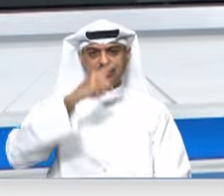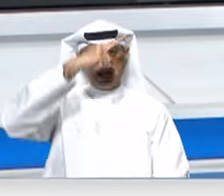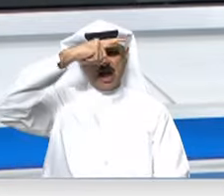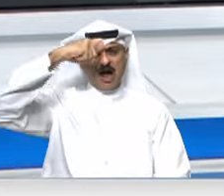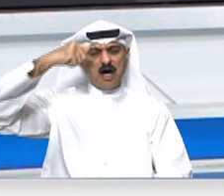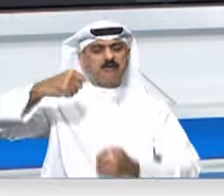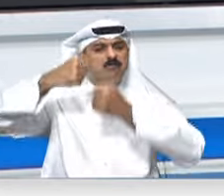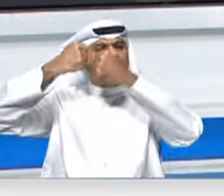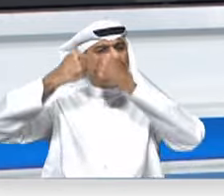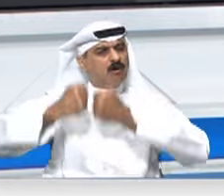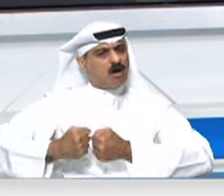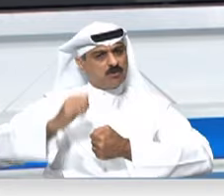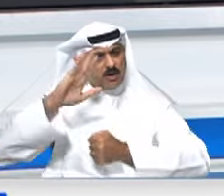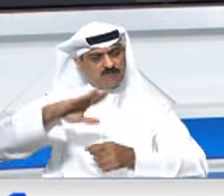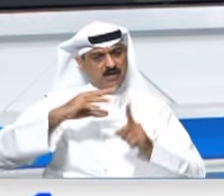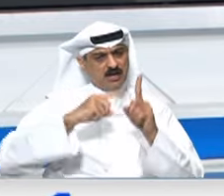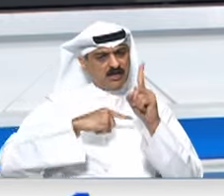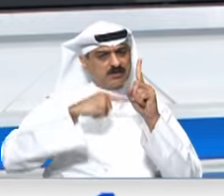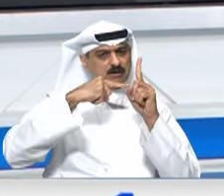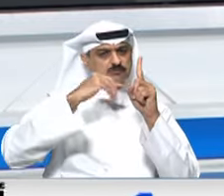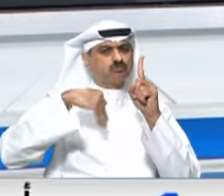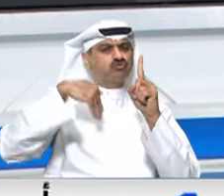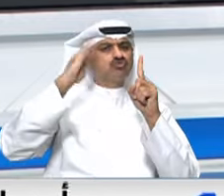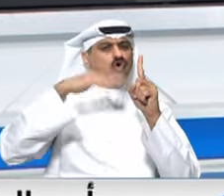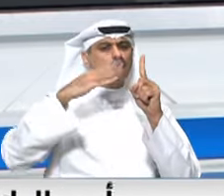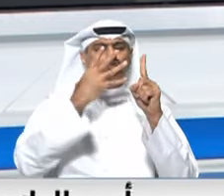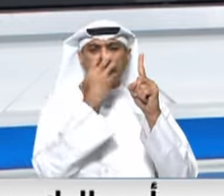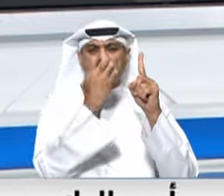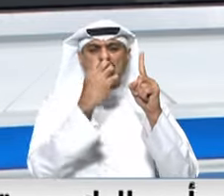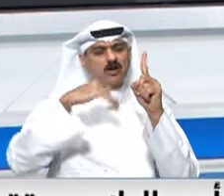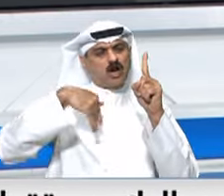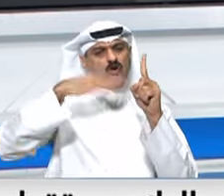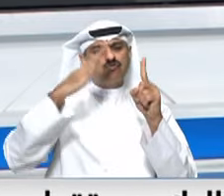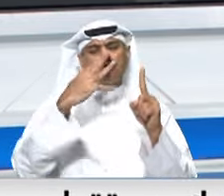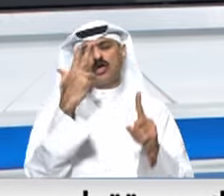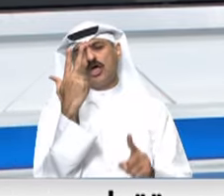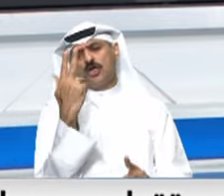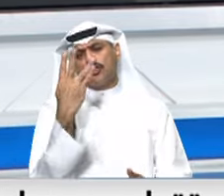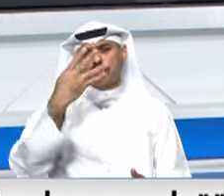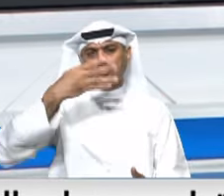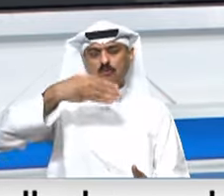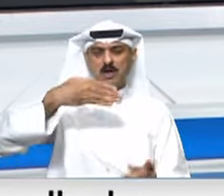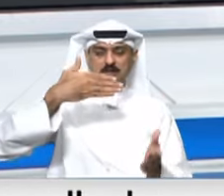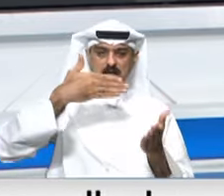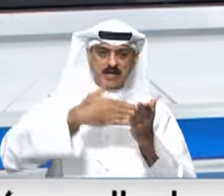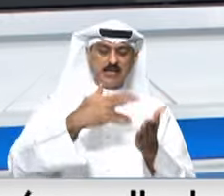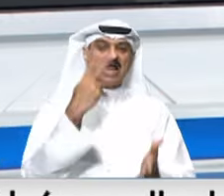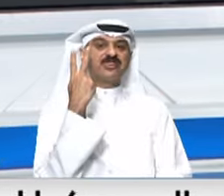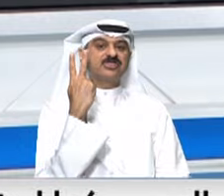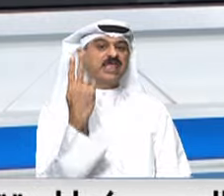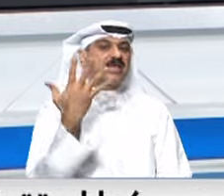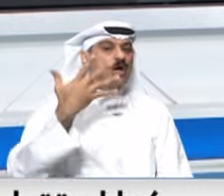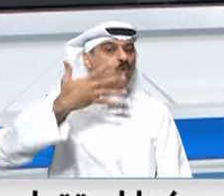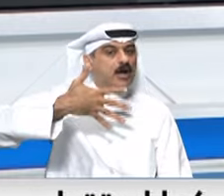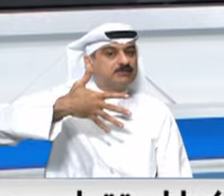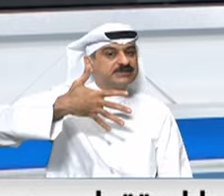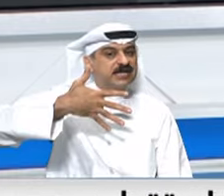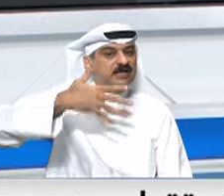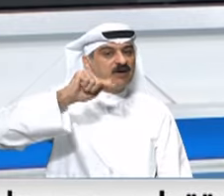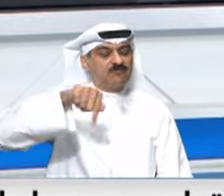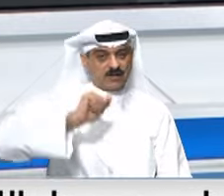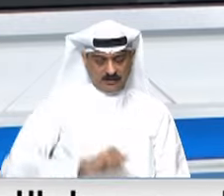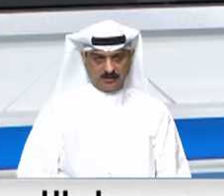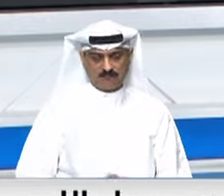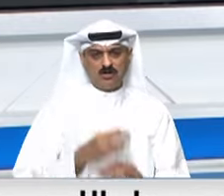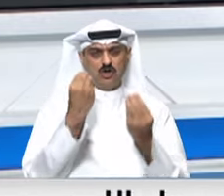شديده الحراره ودرجات الحراره العظمى تتراوح ما بين ال 48 الى ال 52 درجه مئويه ارتفاع في